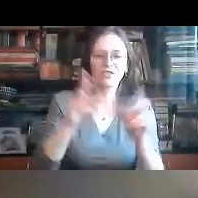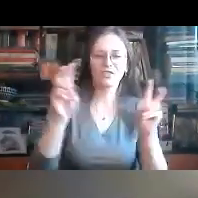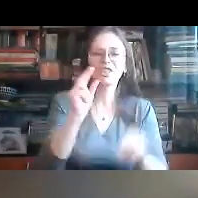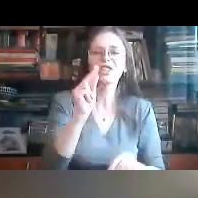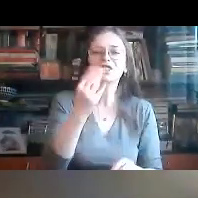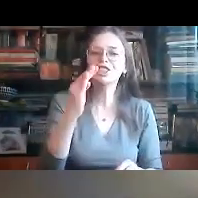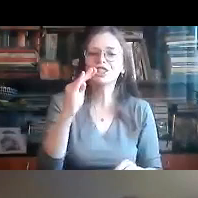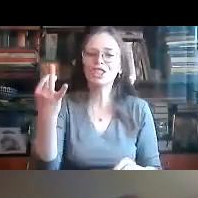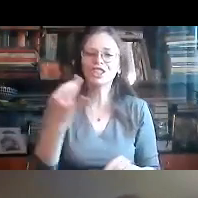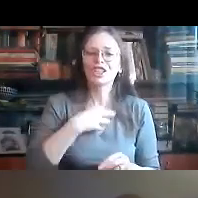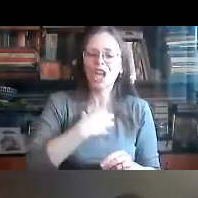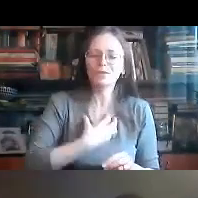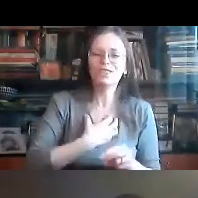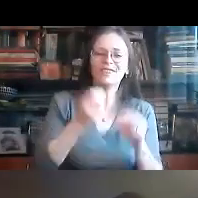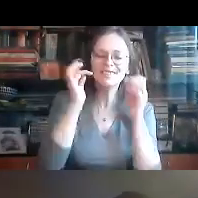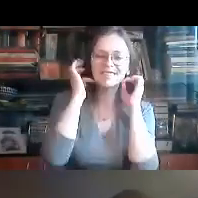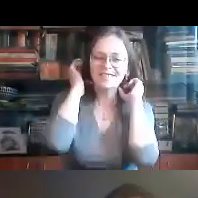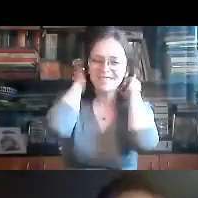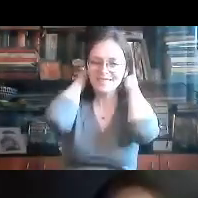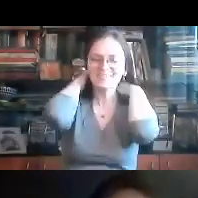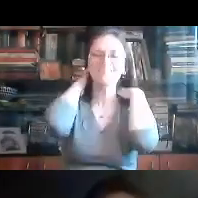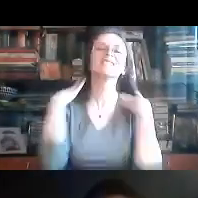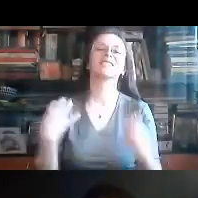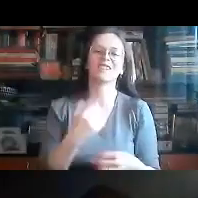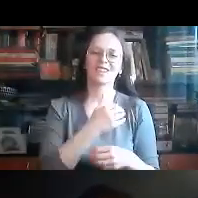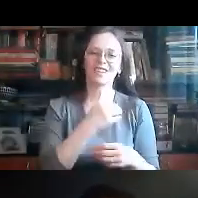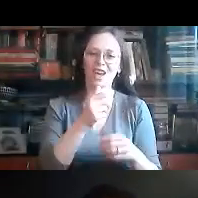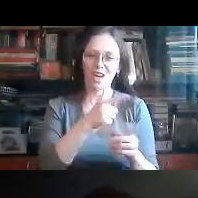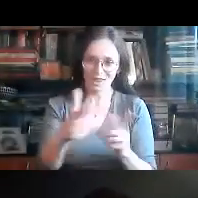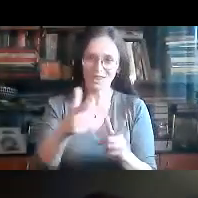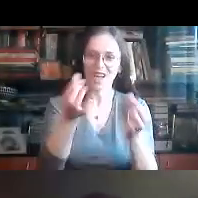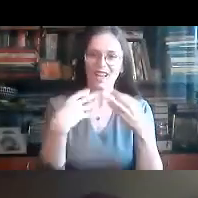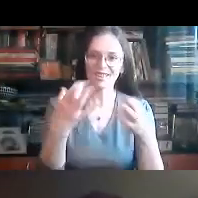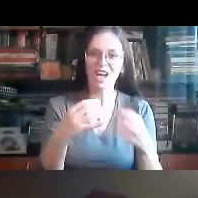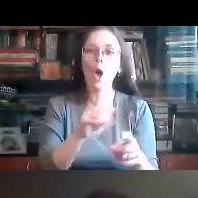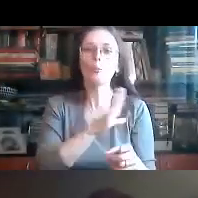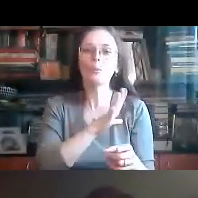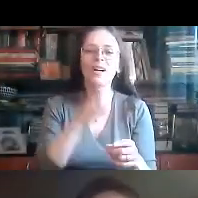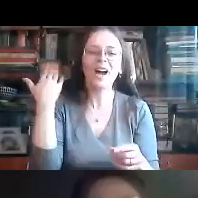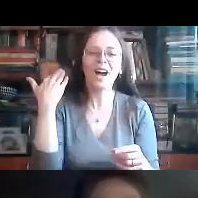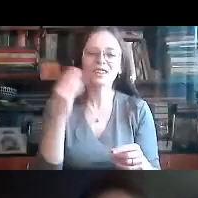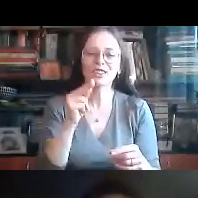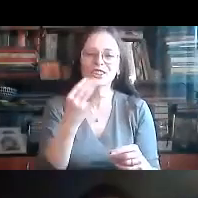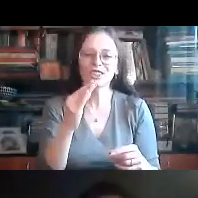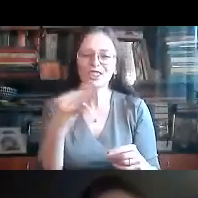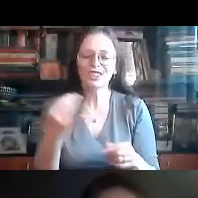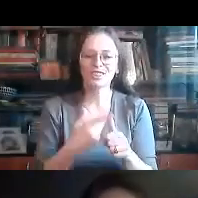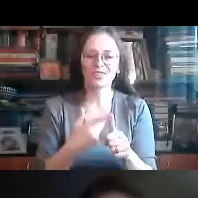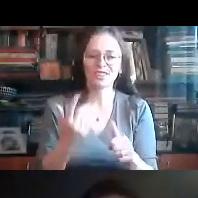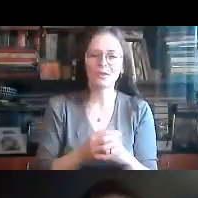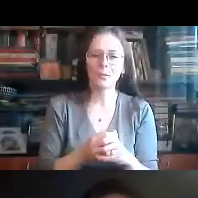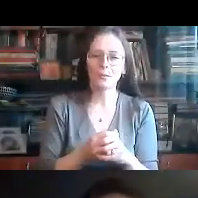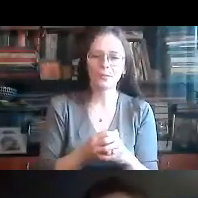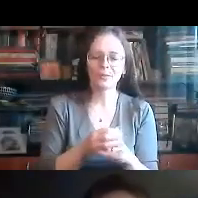готовы? Нет. Или готовы? Готовы. Хорошо. Только я напоминаю, что мы говорим медленно, нас переводят на жестовый